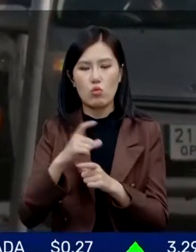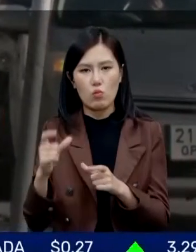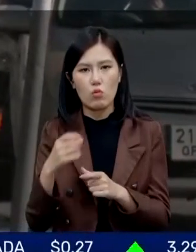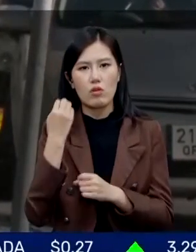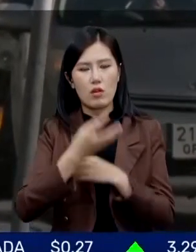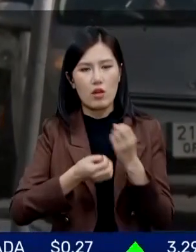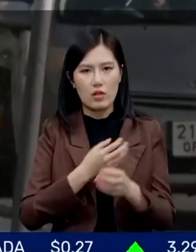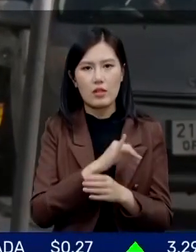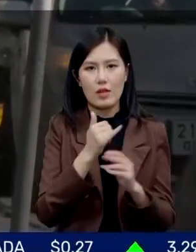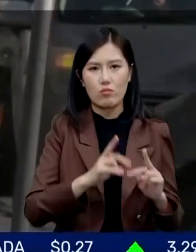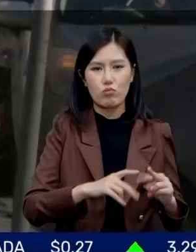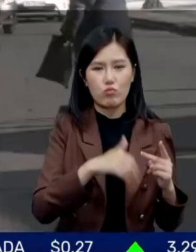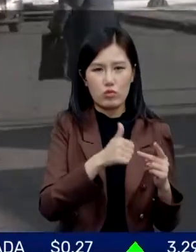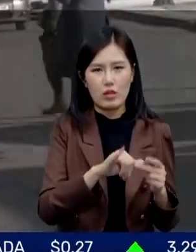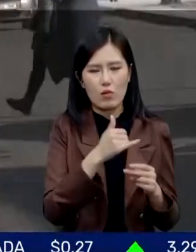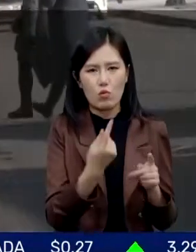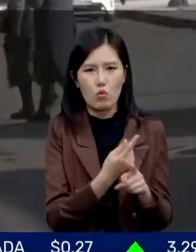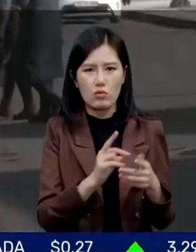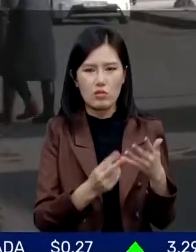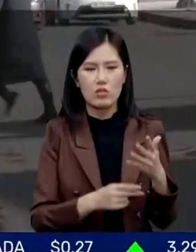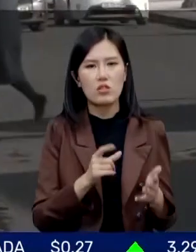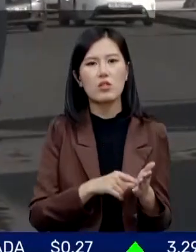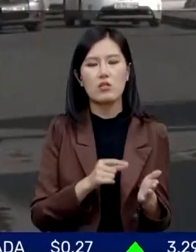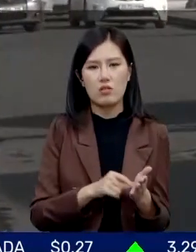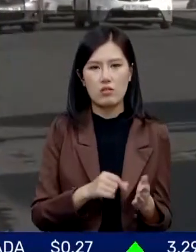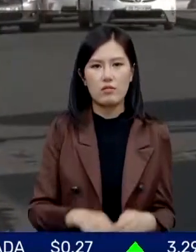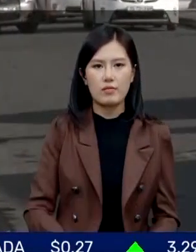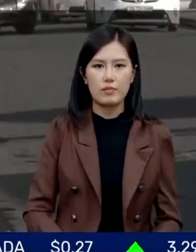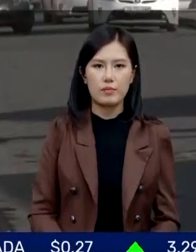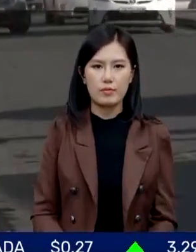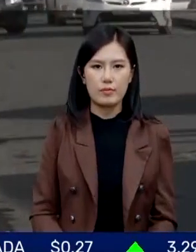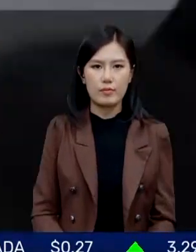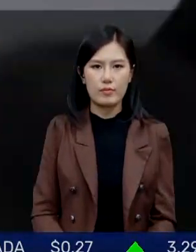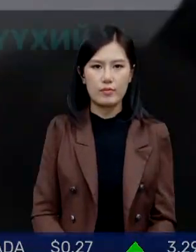боловч анхаарах шаардлагатай зүйлүүд байгаагч дурдсан нь энэ юм а.